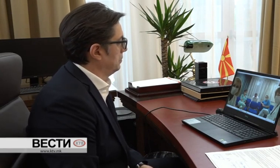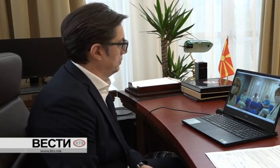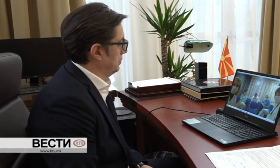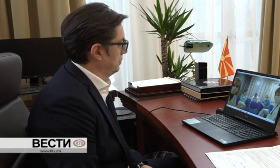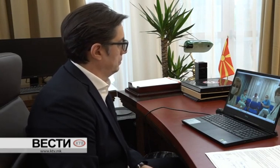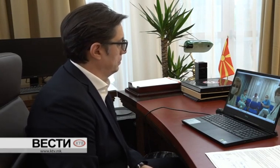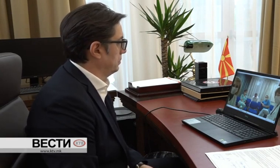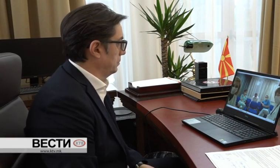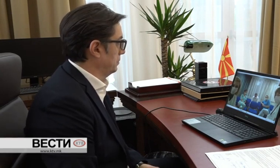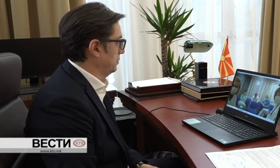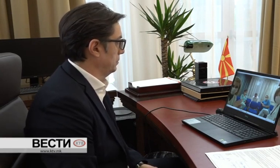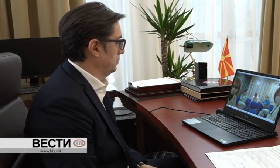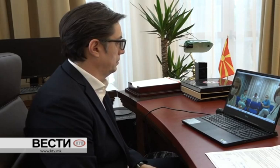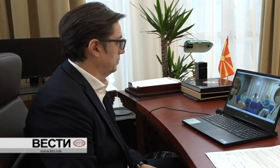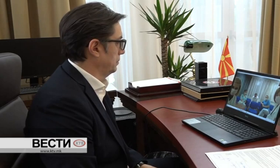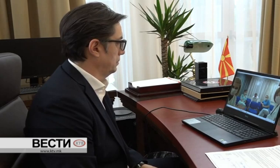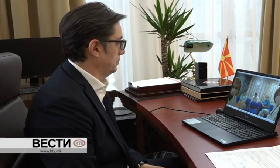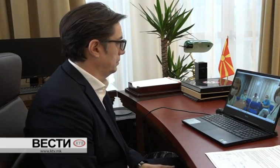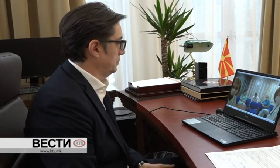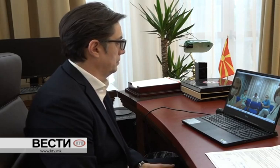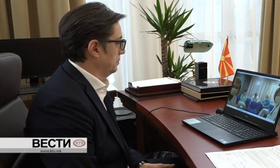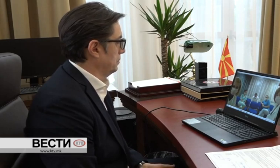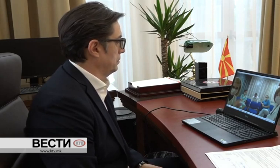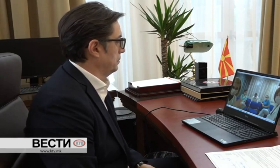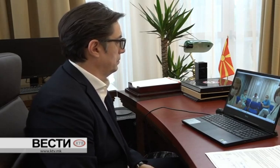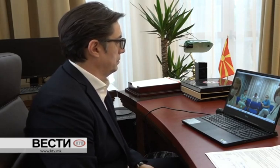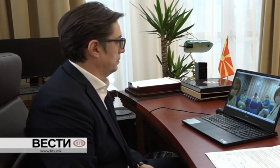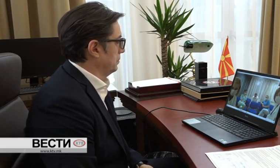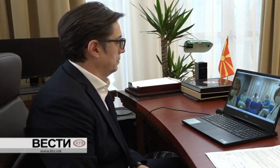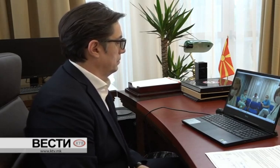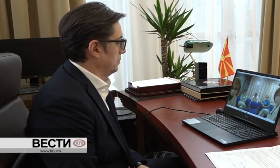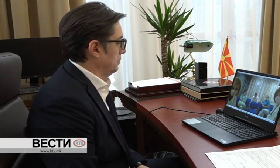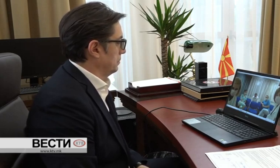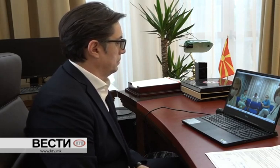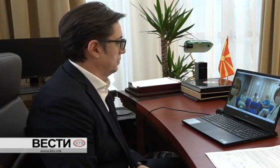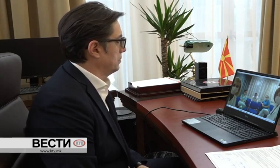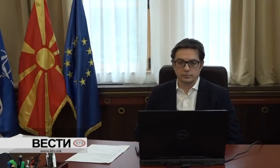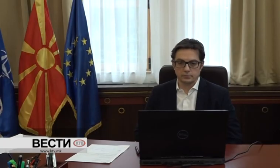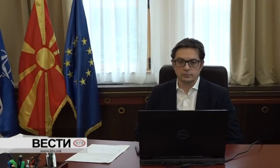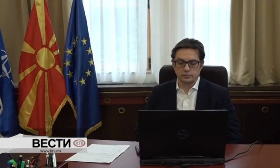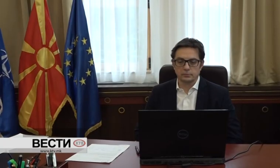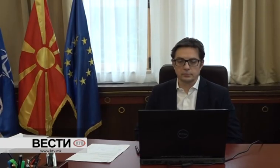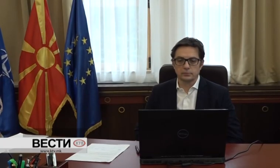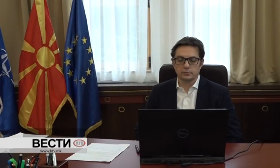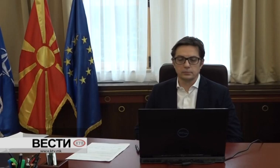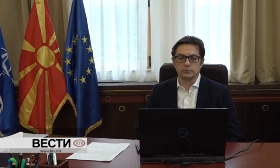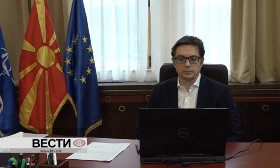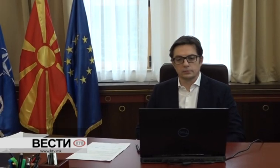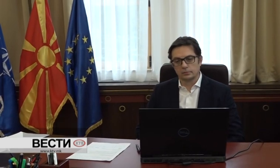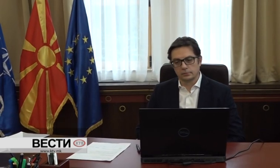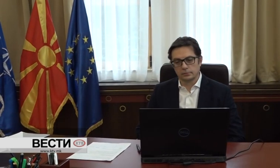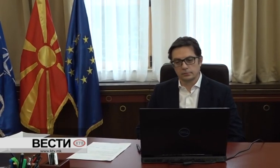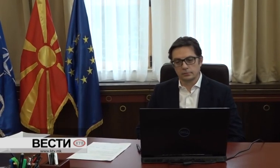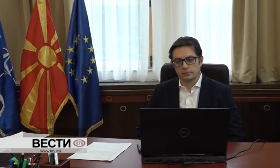клиникава, но се надеваме дека ќе бидеме гордост и на државата и на нацијата и дека успешно ќе се справиме со кризата. Ви благодарим уште еднаш